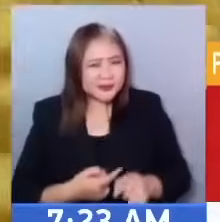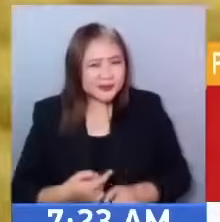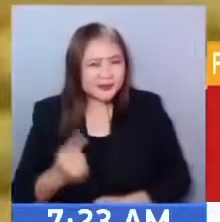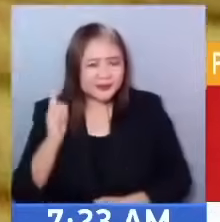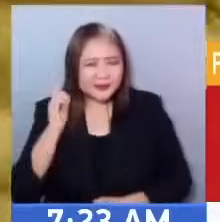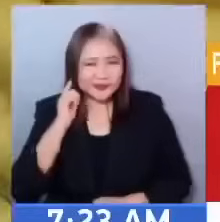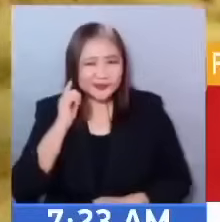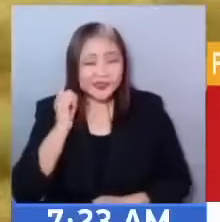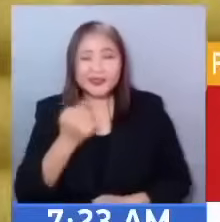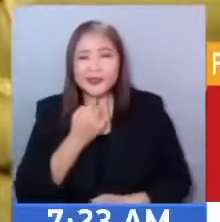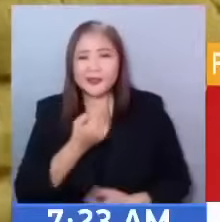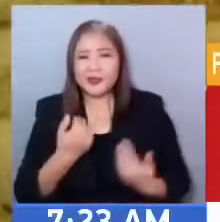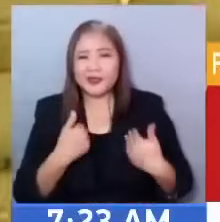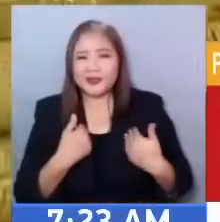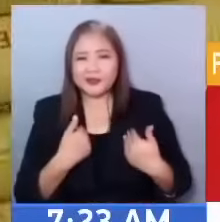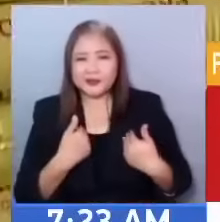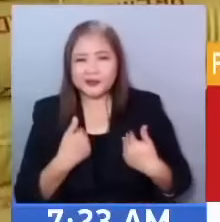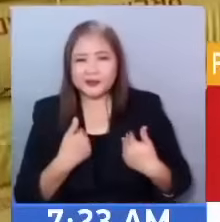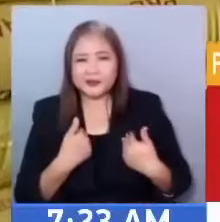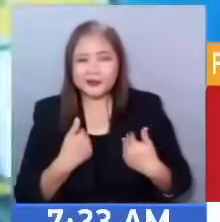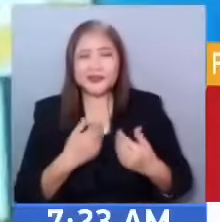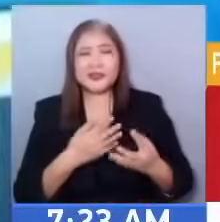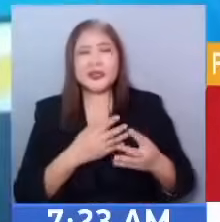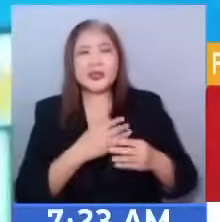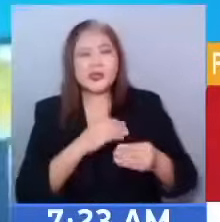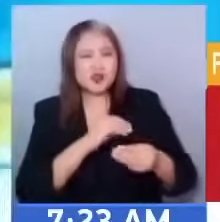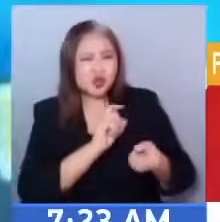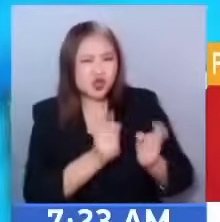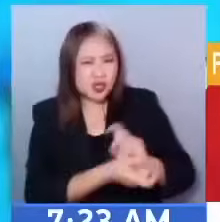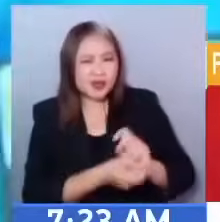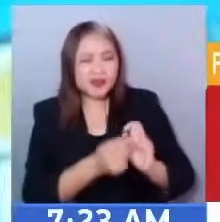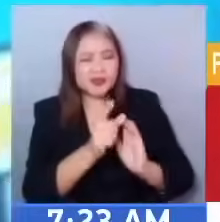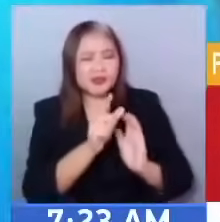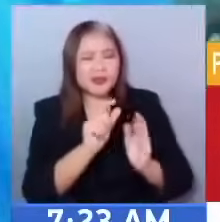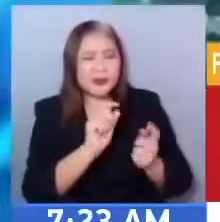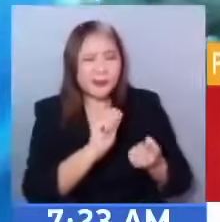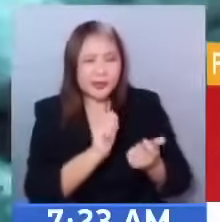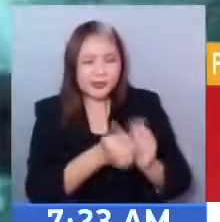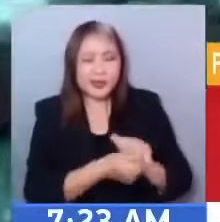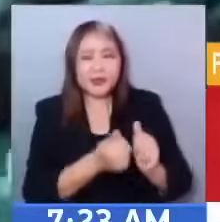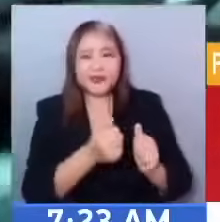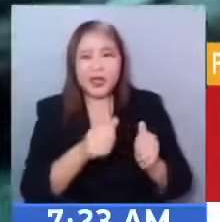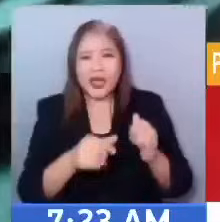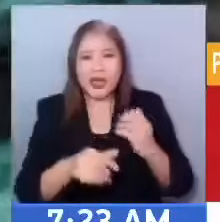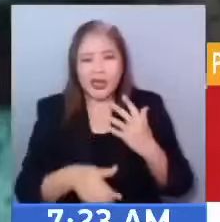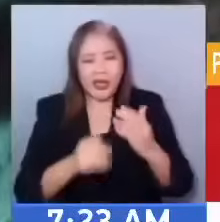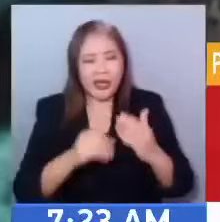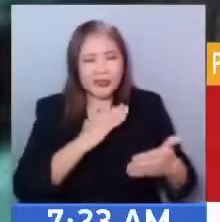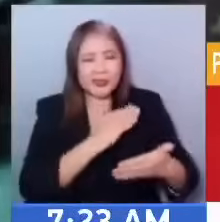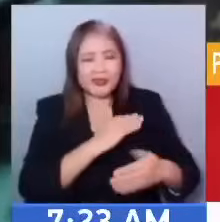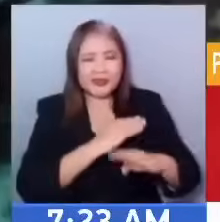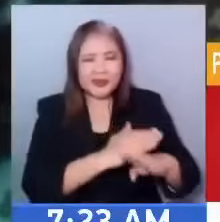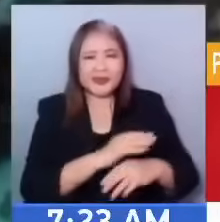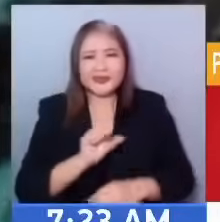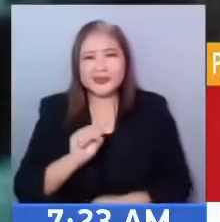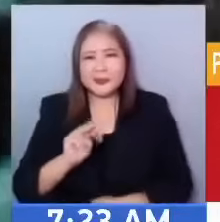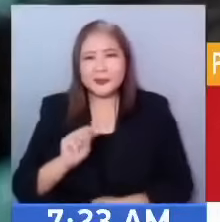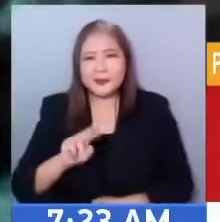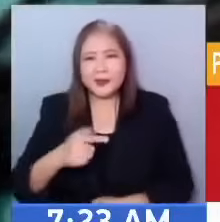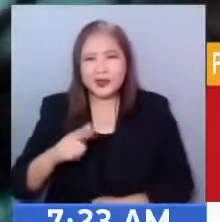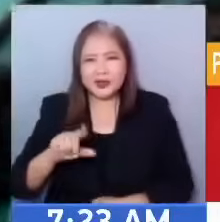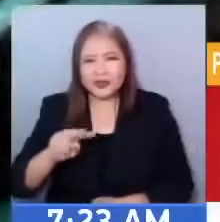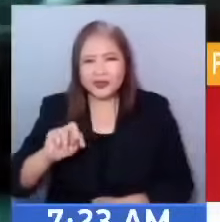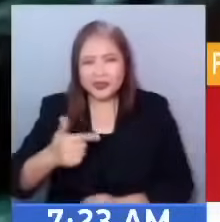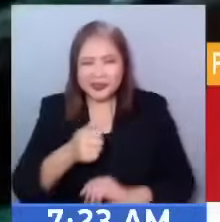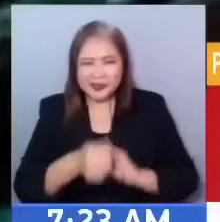amendment to the anti-smuggling, which includes cartel and hoarding as economic sabotage and non-bailable.